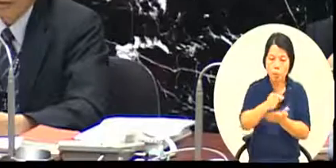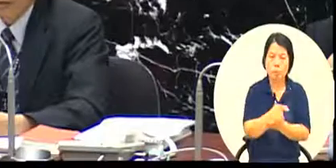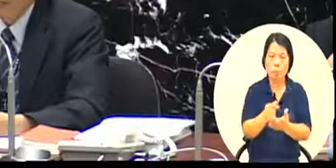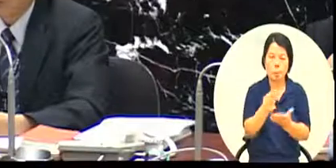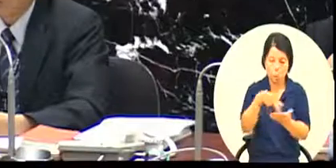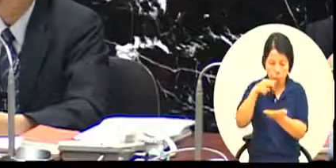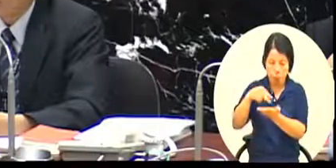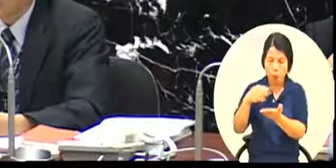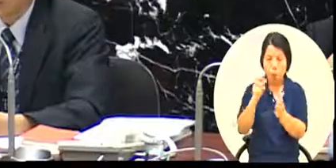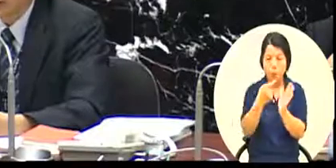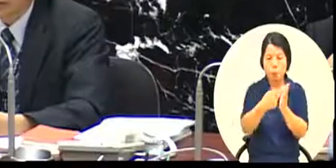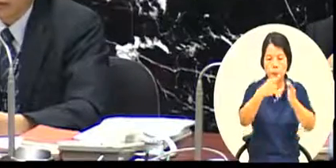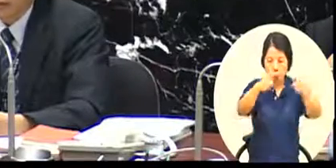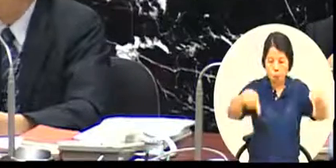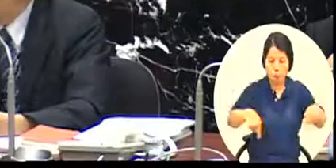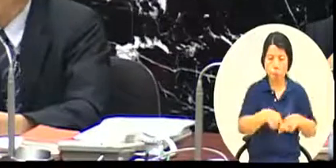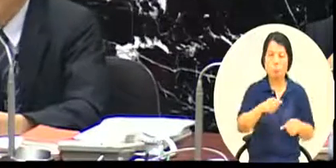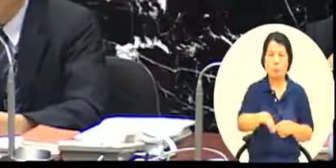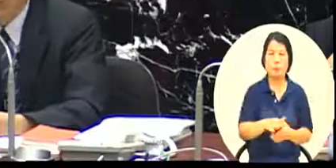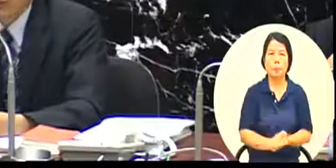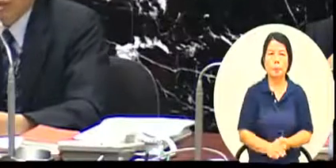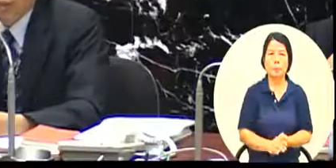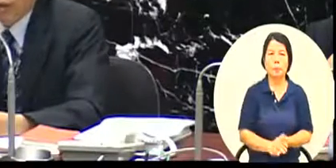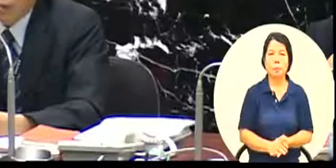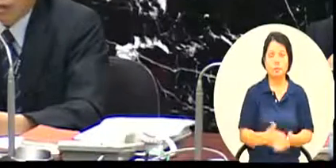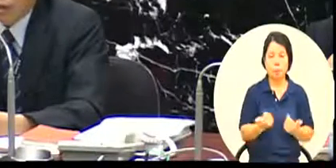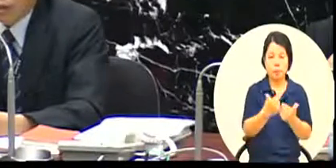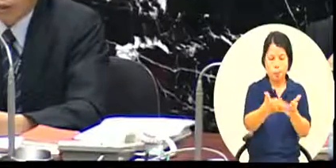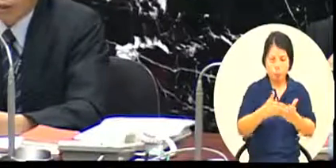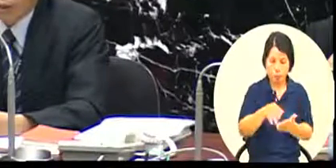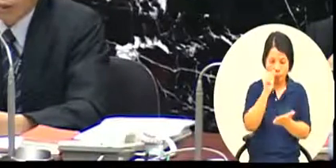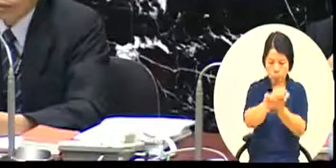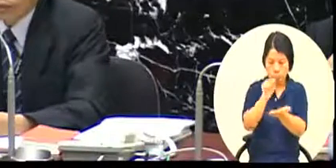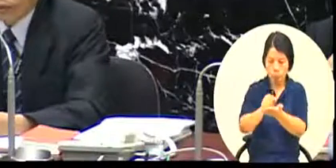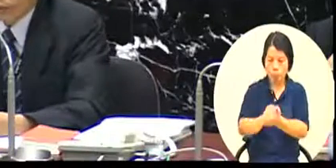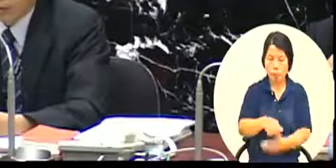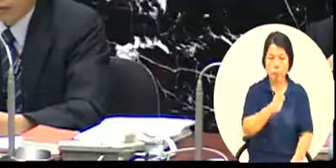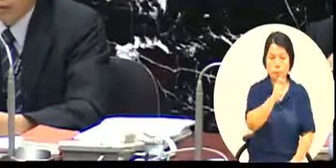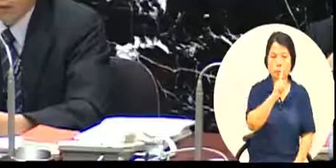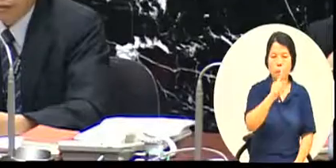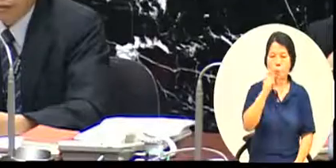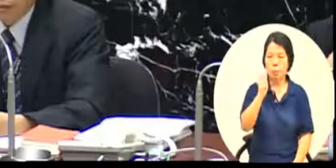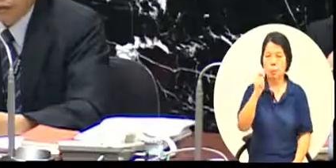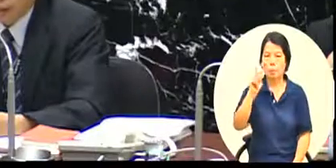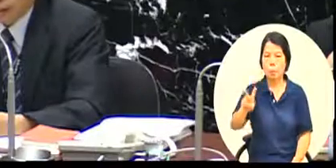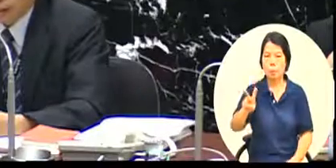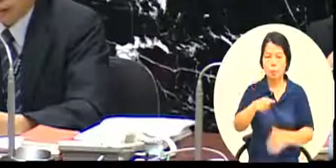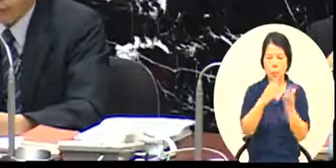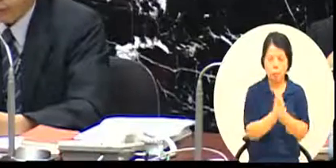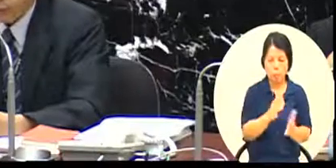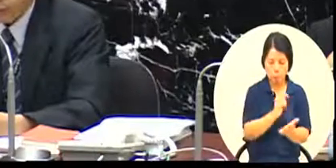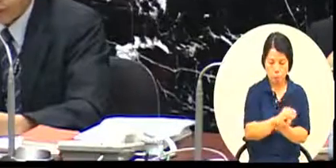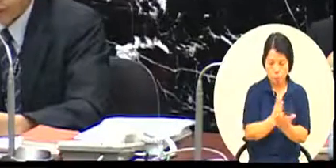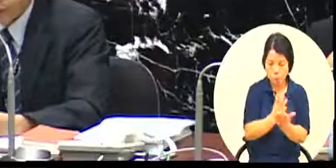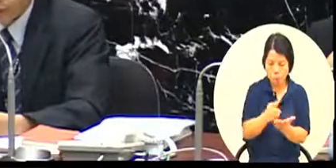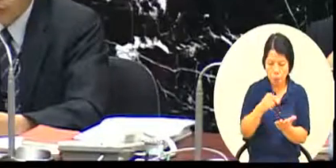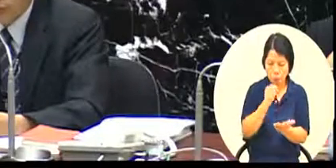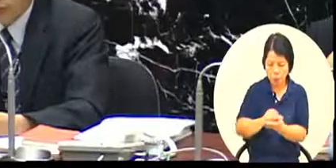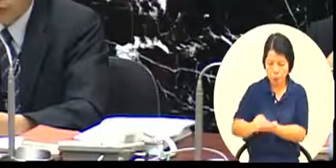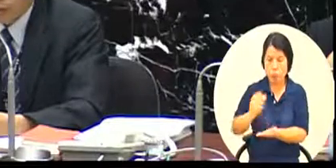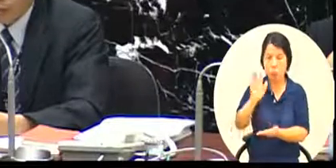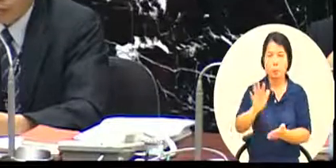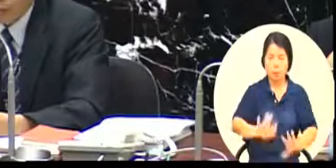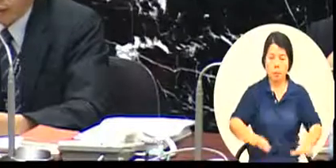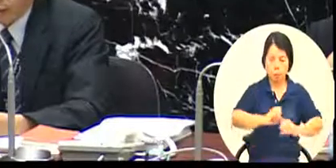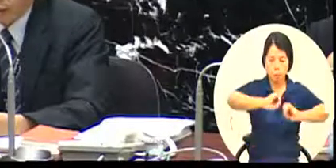议长还有特别说明，那个上面还有标 A1 A2 这个就是那个特别。我现